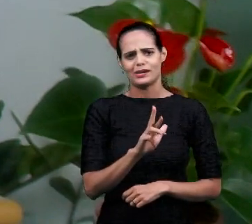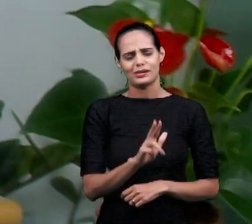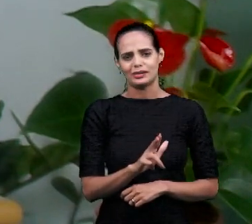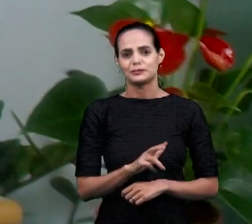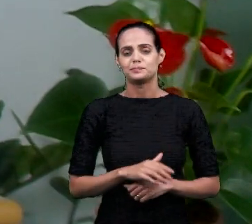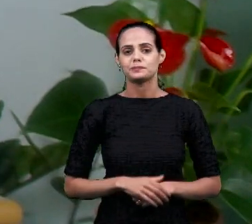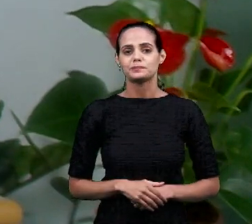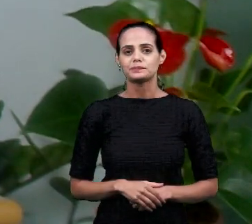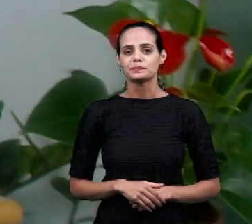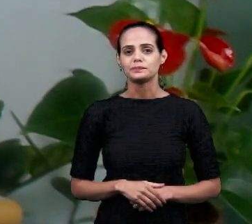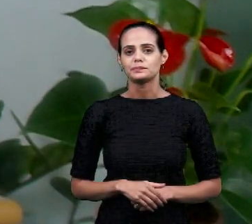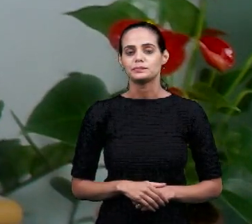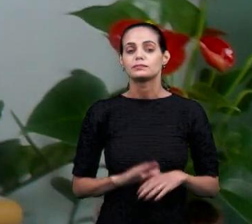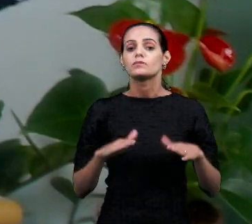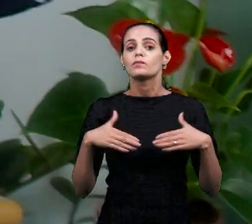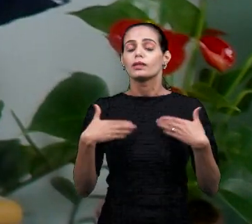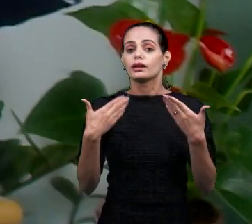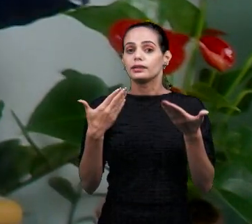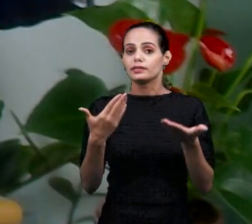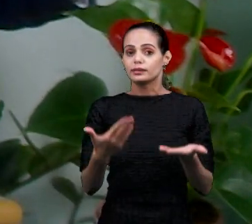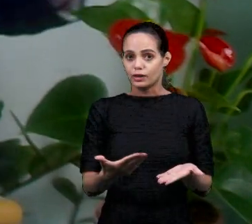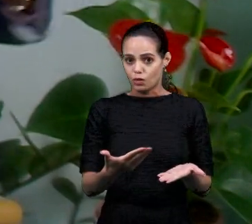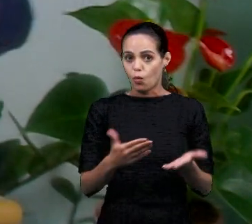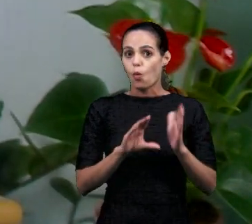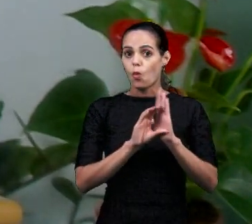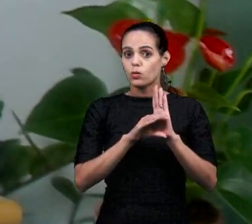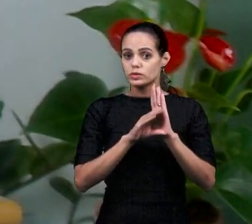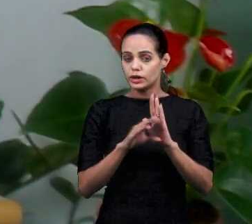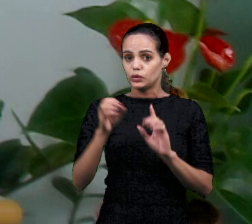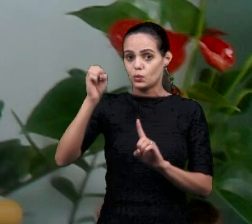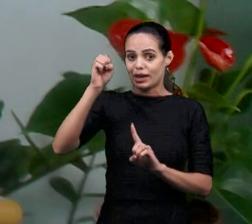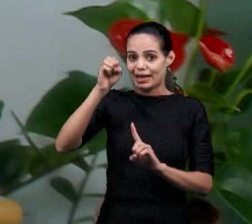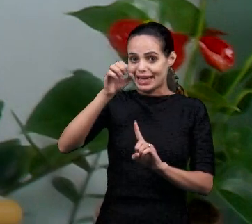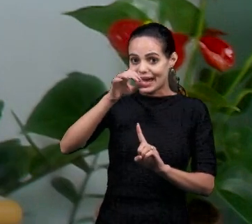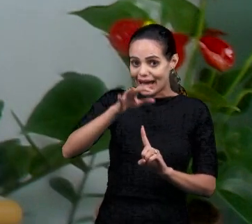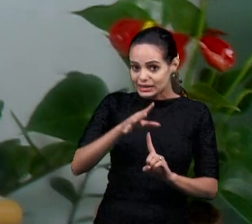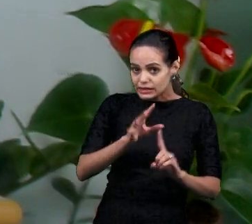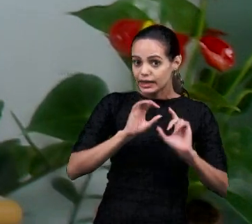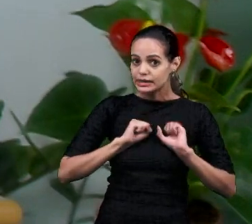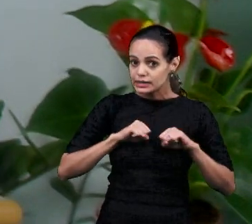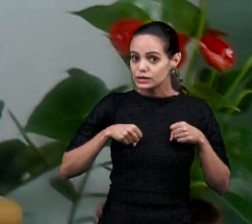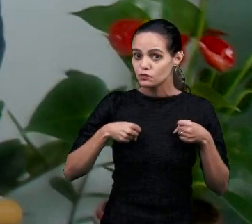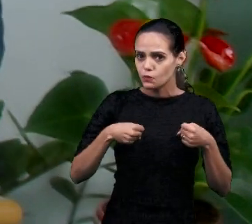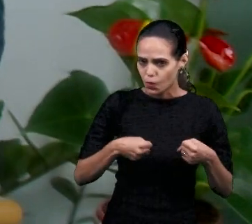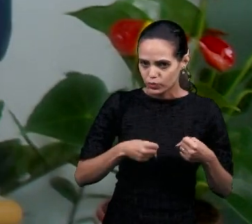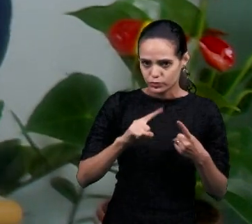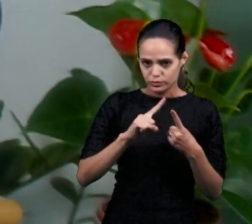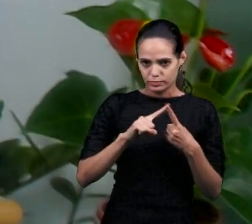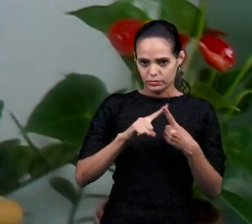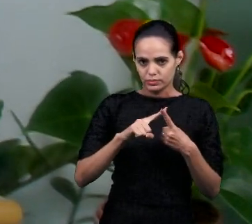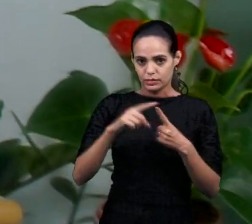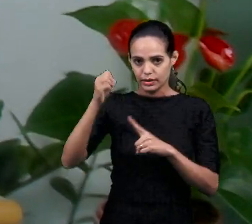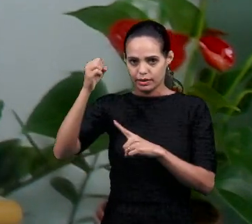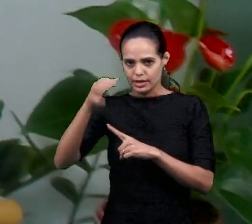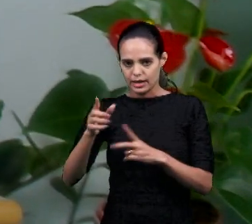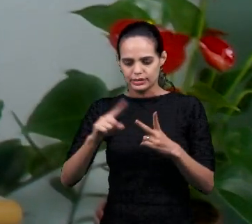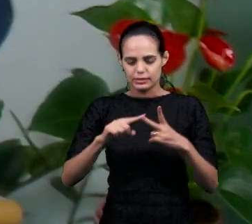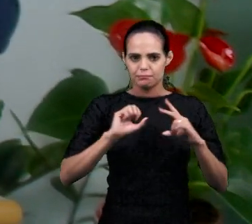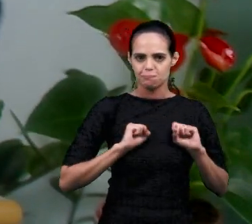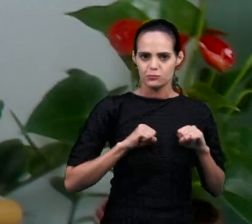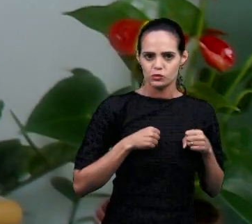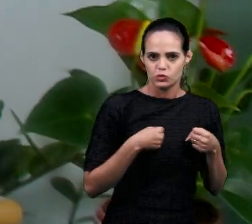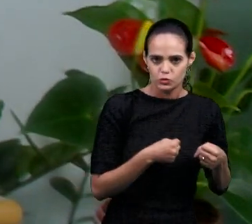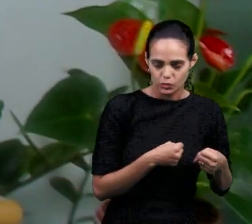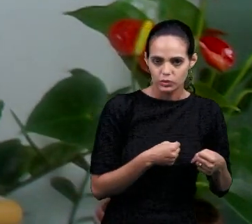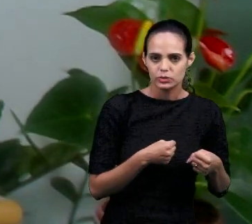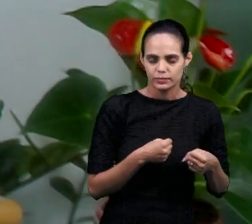Donc nous allons voir la définition de grâce et de œuvre. Nous allons voir cela quand l'Église, elle va se commencer,